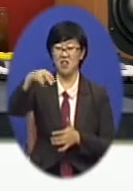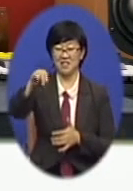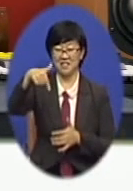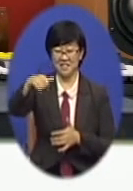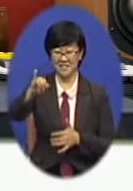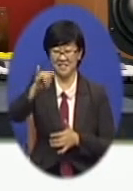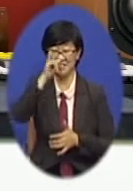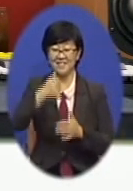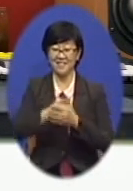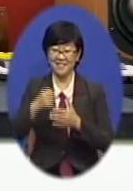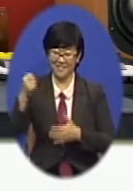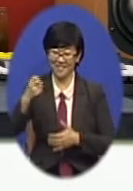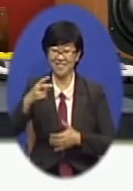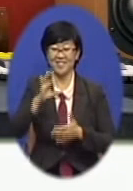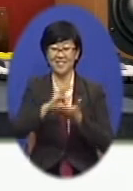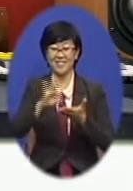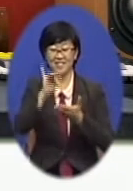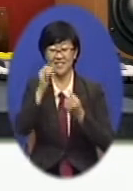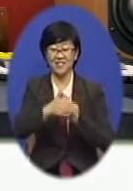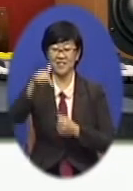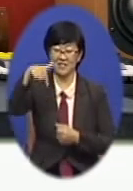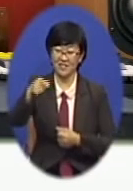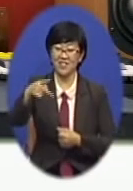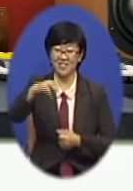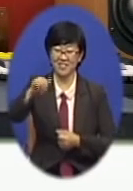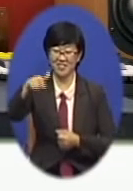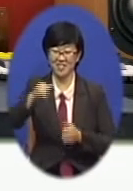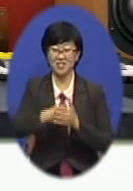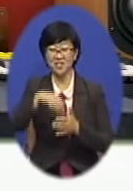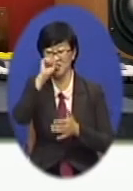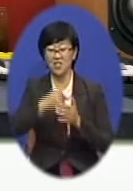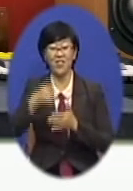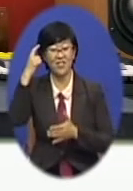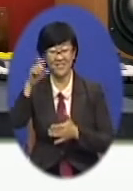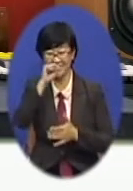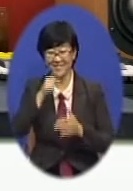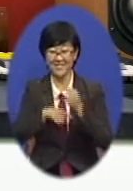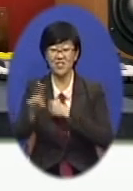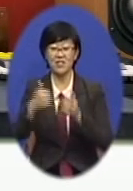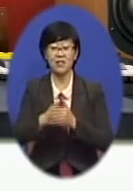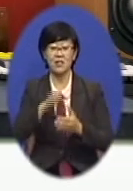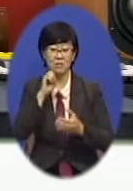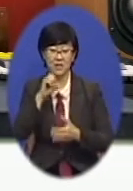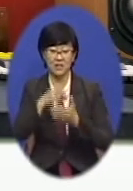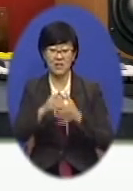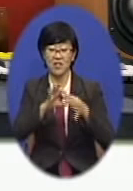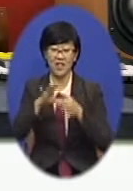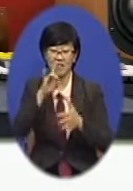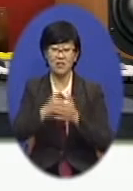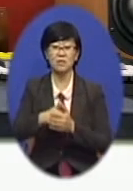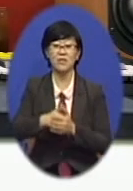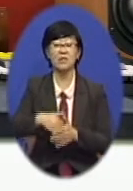근데 저는 이렇게 대화할 때 이 거시기라는 말이 상당히 좋은 게 왜 좋으냐면 말이 이렇게 하다가 연결이 잘 안